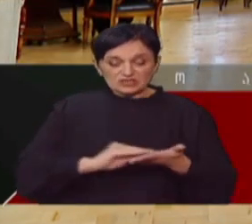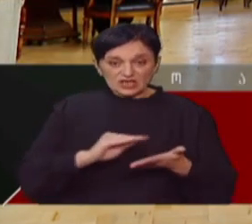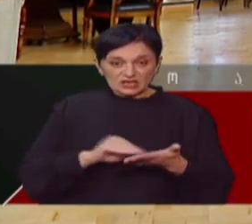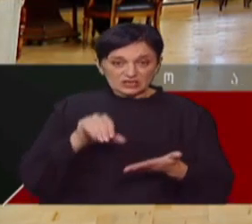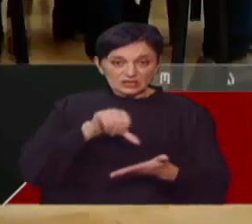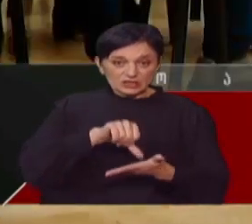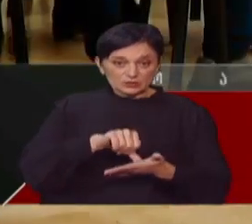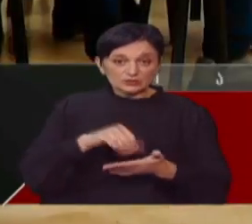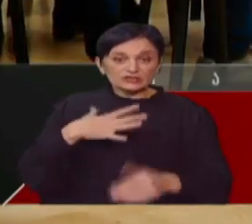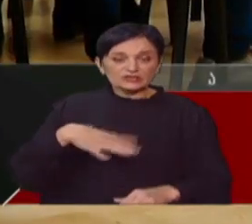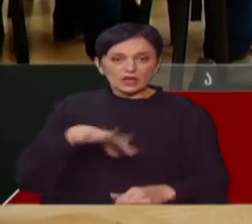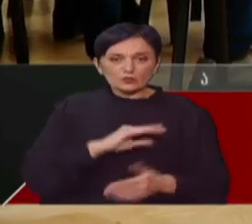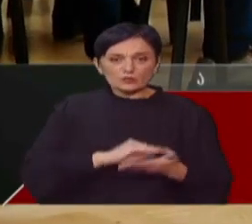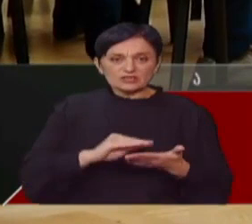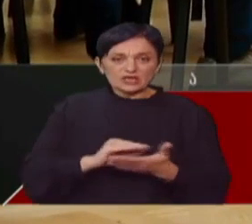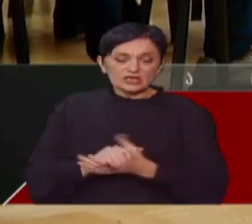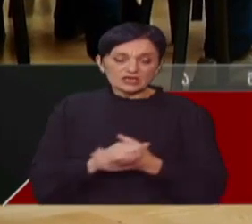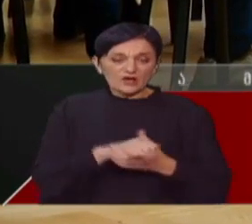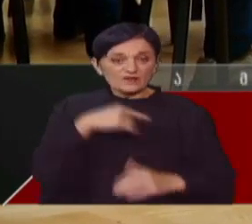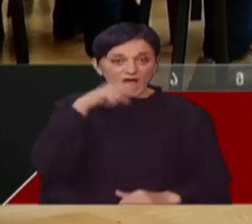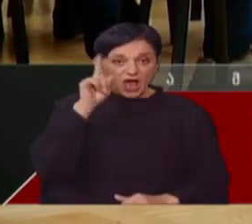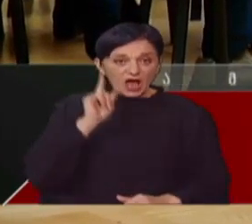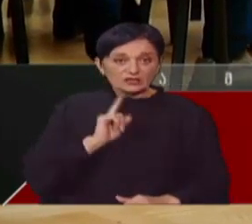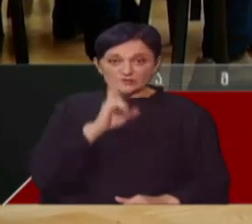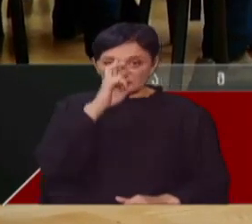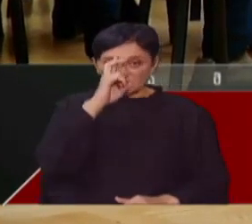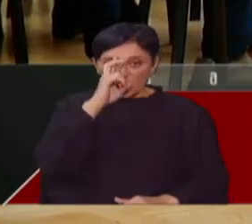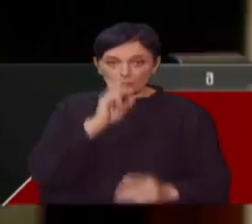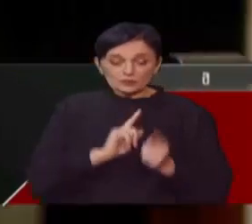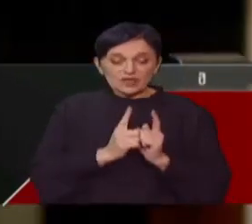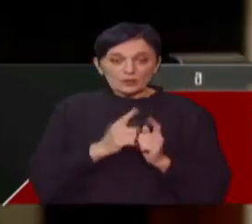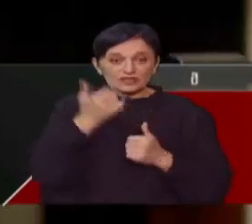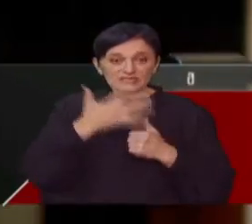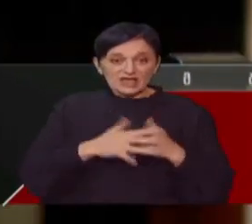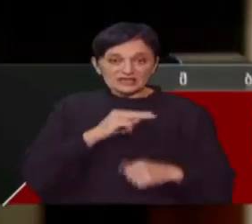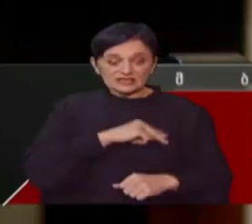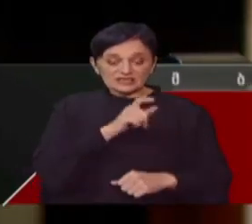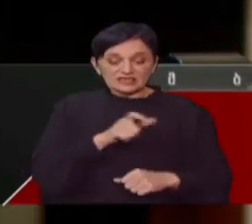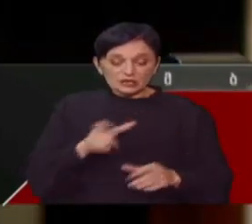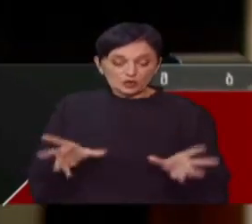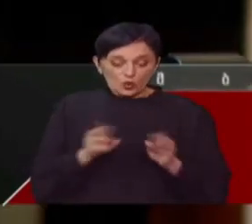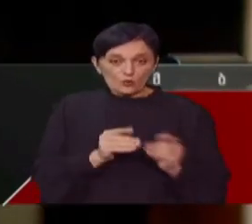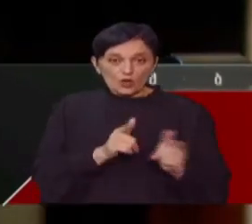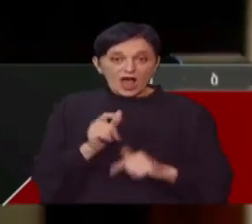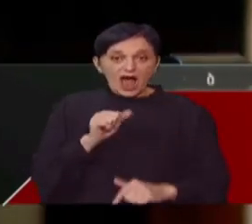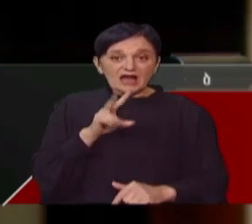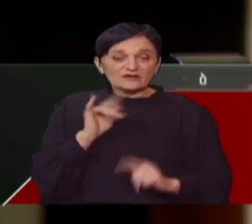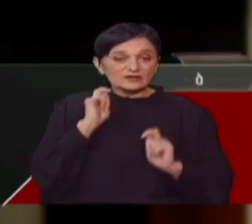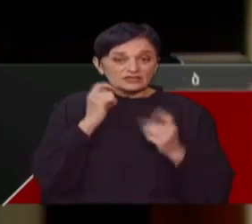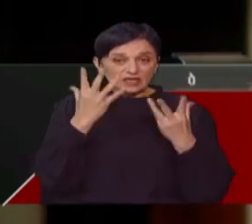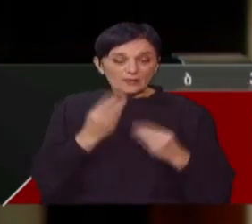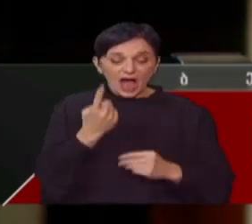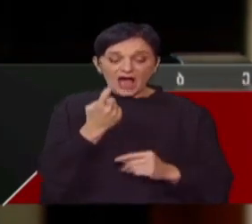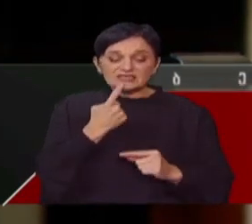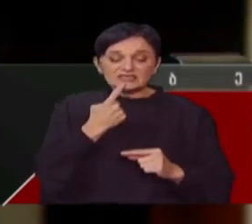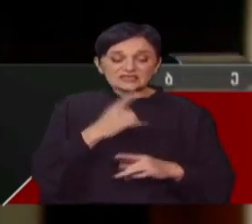დაესწრნენ გამოცემა საქართველოს მწერალთა კავშირისა და აზერბაიჯანის სახელმწიფო მთარგმნელობითი ცენტრის თანამშრომლობით მომზადდა და ჰეიდარ ალიევის დაბადების 100 წლის